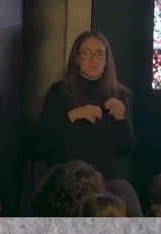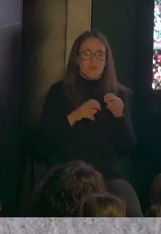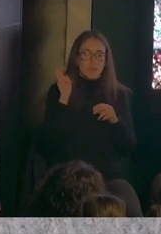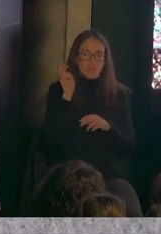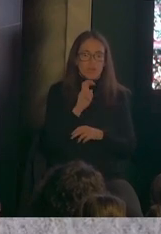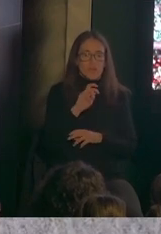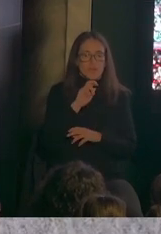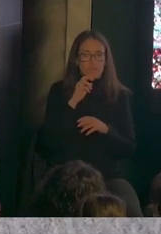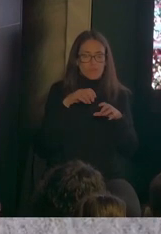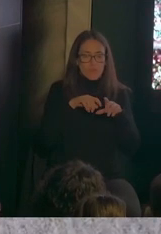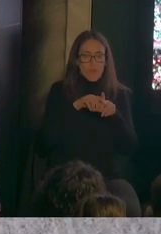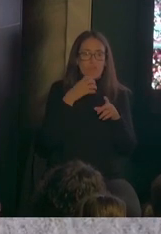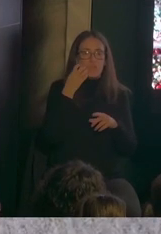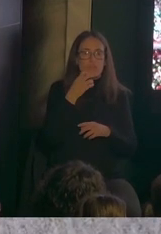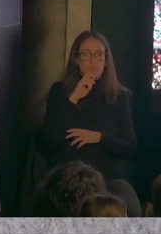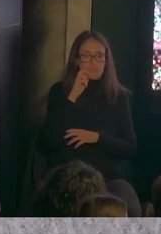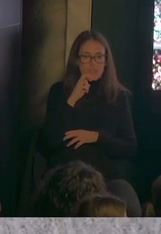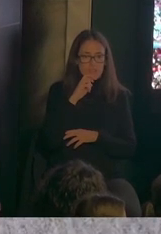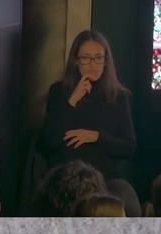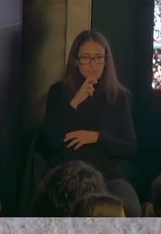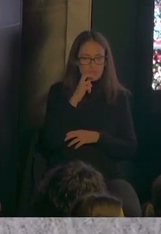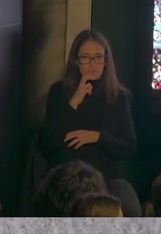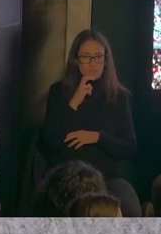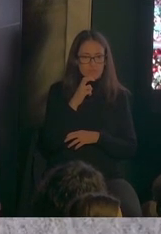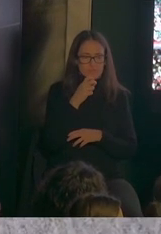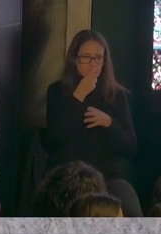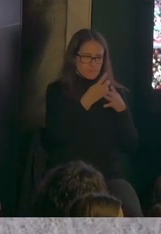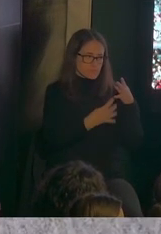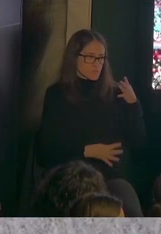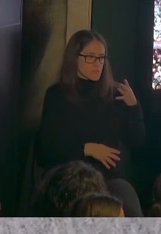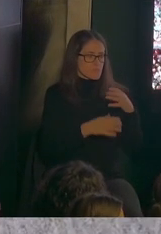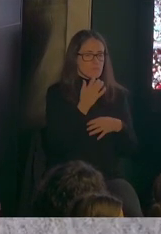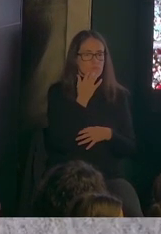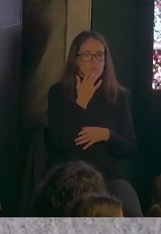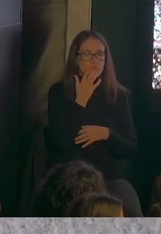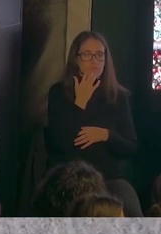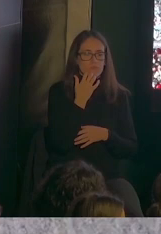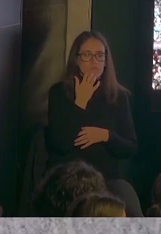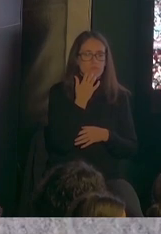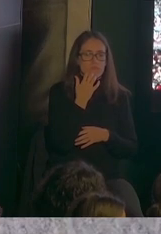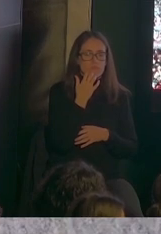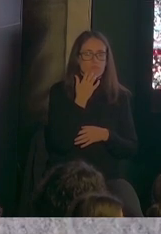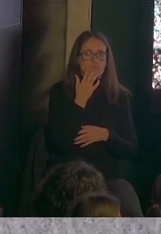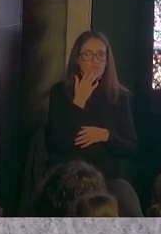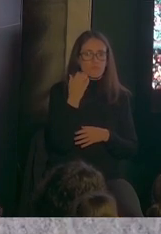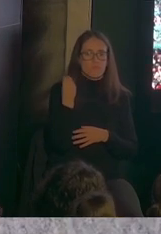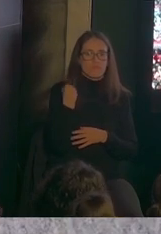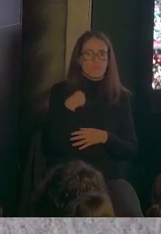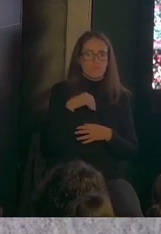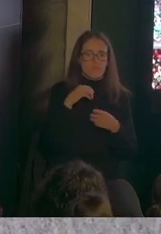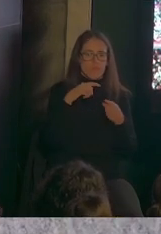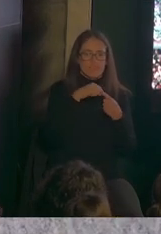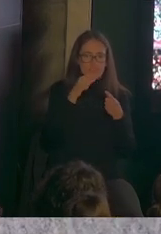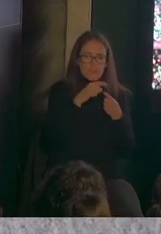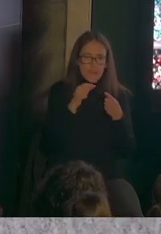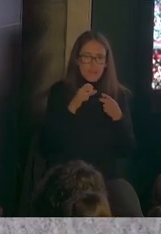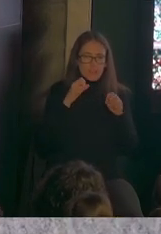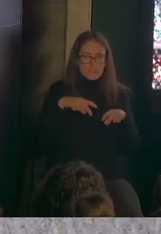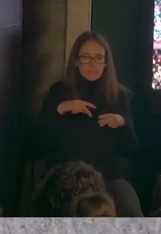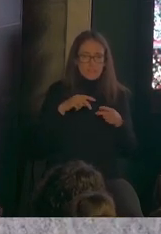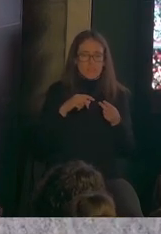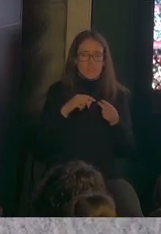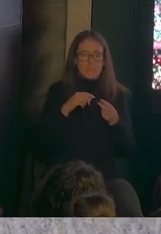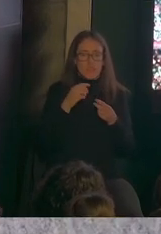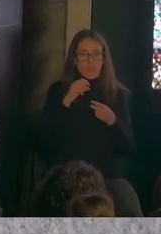ha moltíssims. La farina de civada també sense gluten es pot utilitzar, tot i que jo tampoc sóc molt